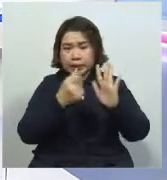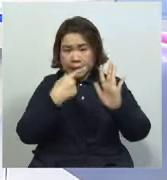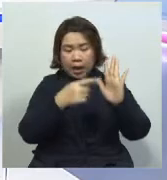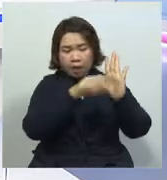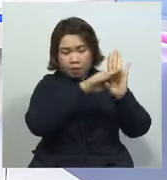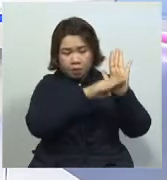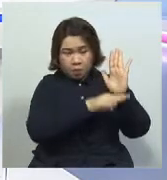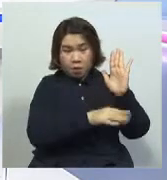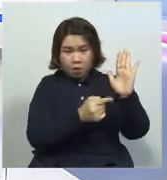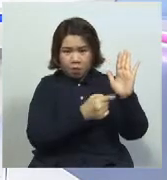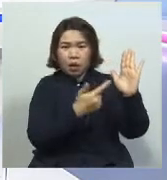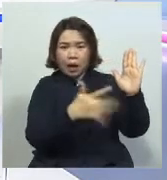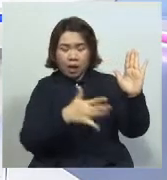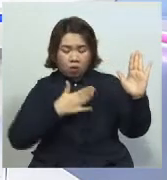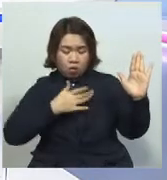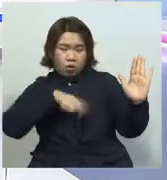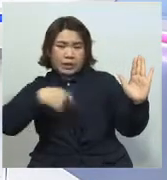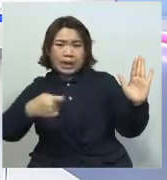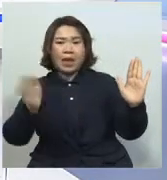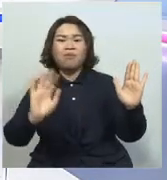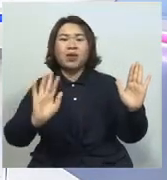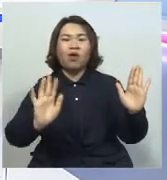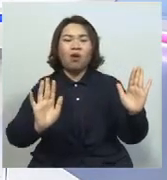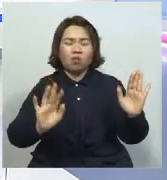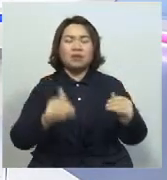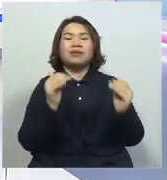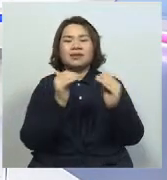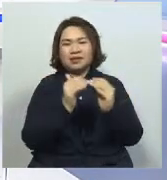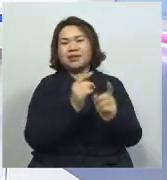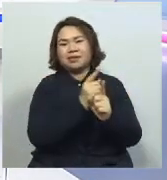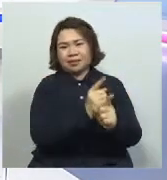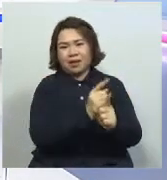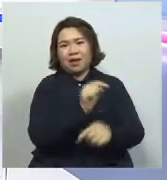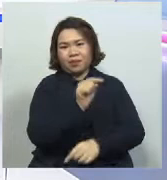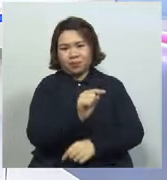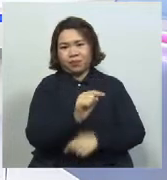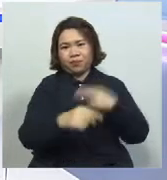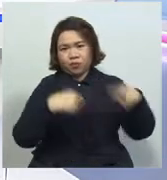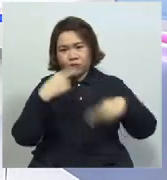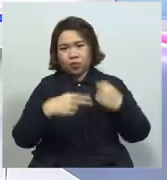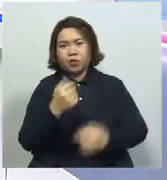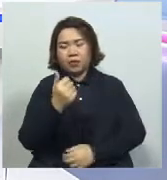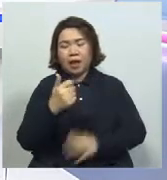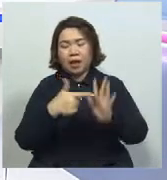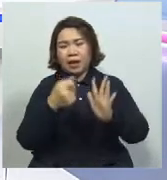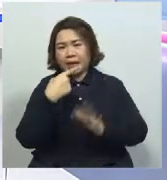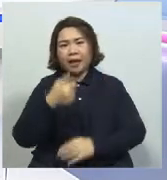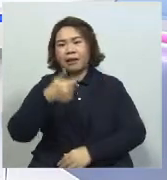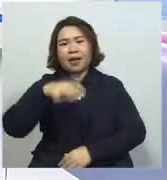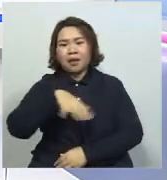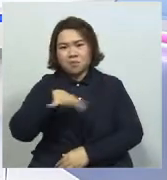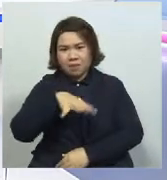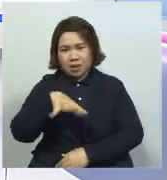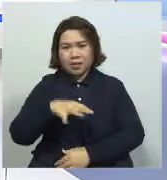ค่ะไม่จำเป็นที่จะต้องจ่ายเงินไปก่อนสามารถใช้สิทธิ์ในการเบิกจ่ายตรงในการรักษาแล้วก็เบิกยาได้ตามปกติก็